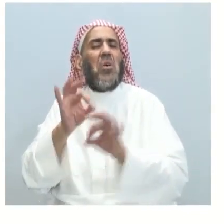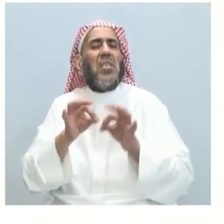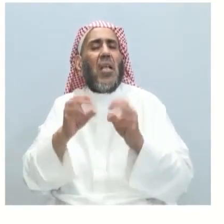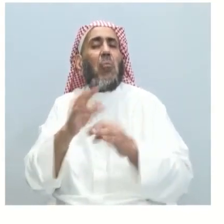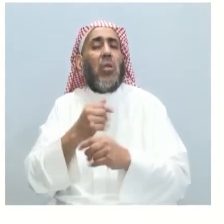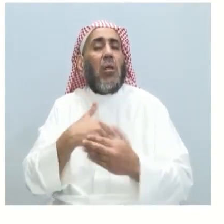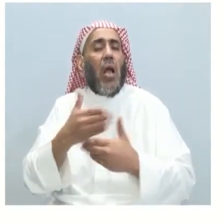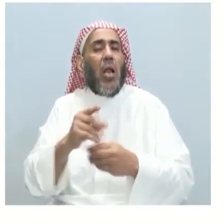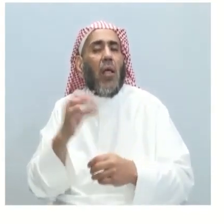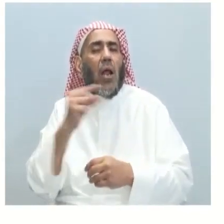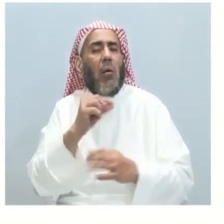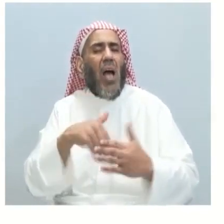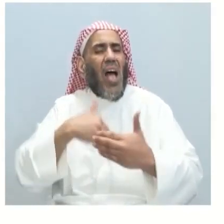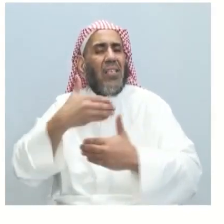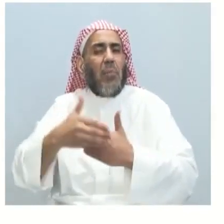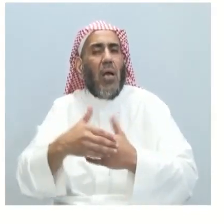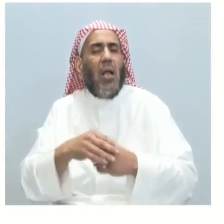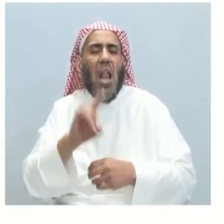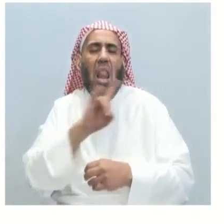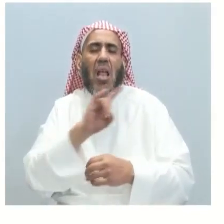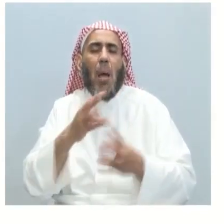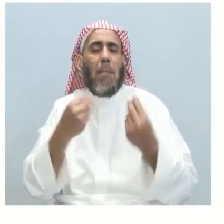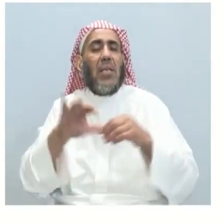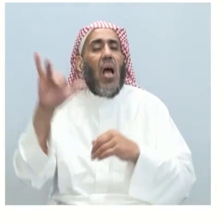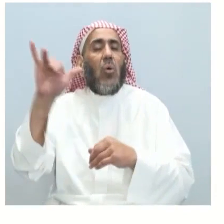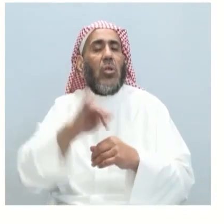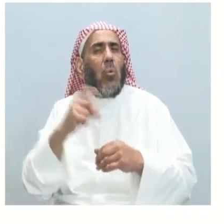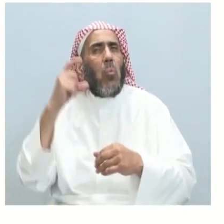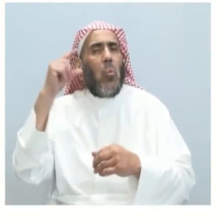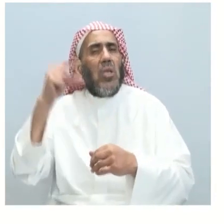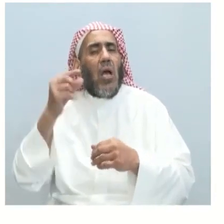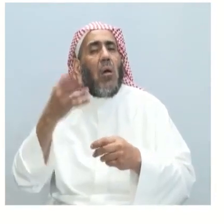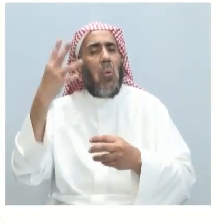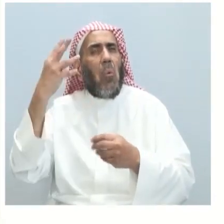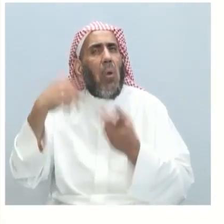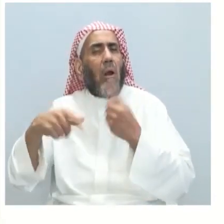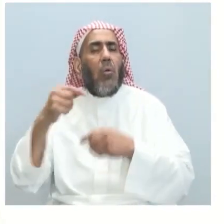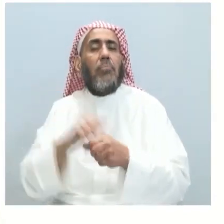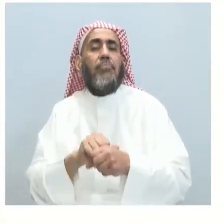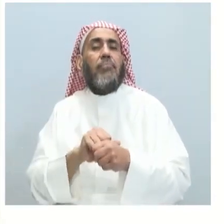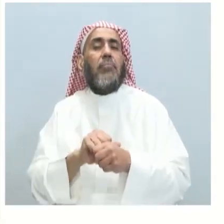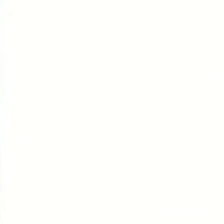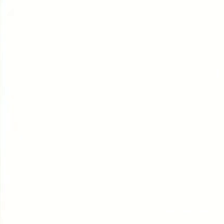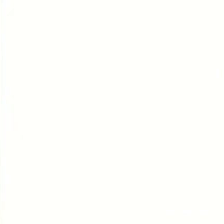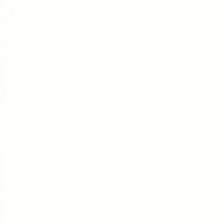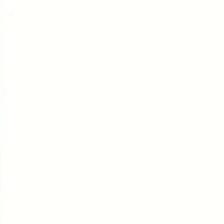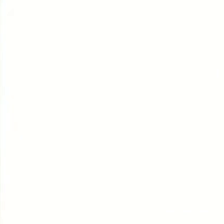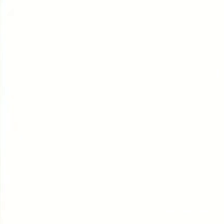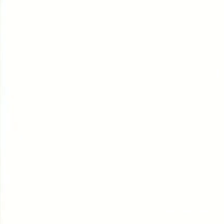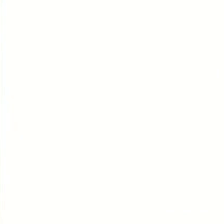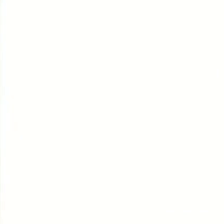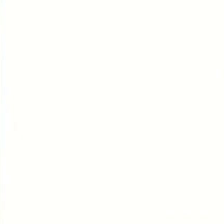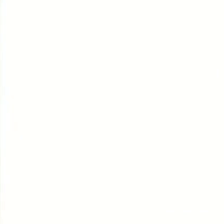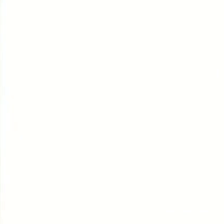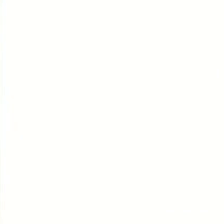كالعدم ولكن هذا الكلام كله اصبح لا شيء بعد عودته وتذكر مره اخرى ابو القاسم الشابي هنا شاعر